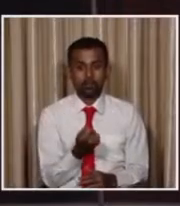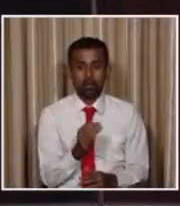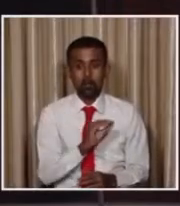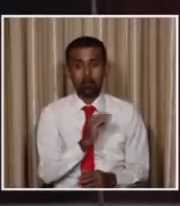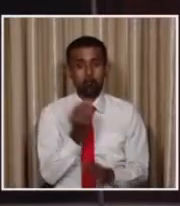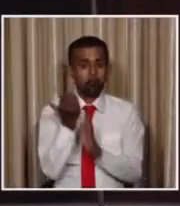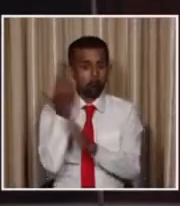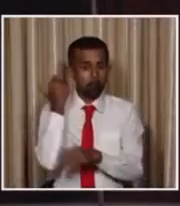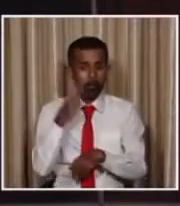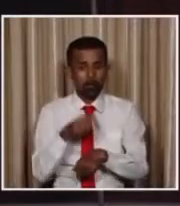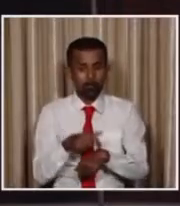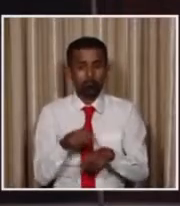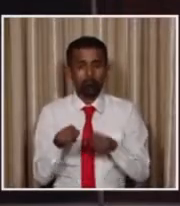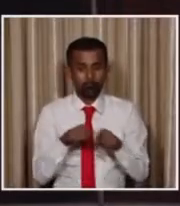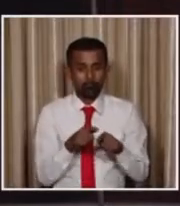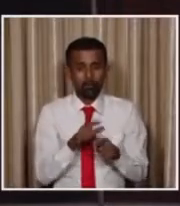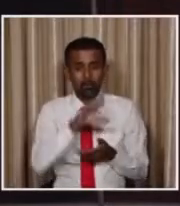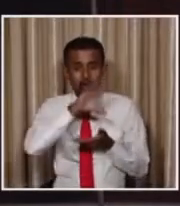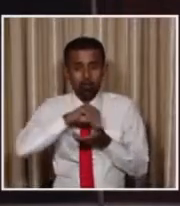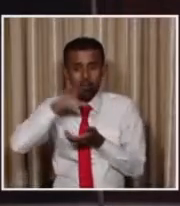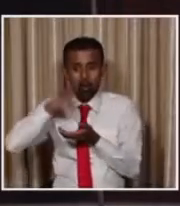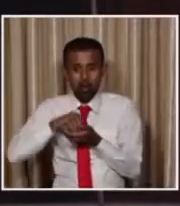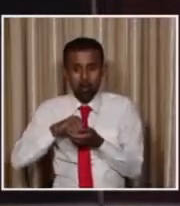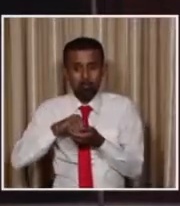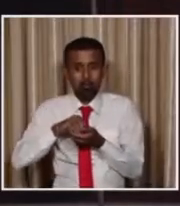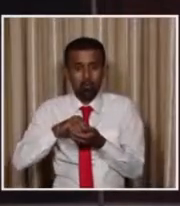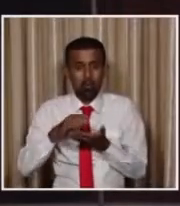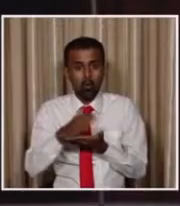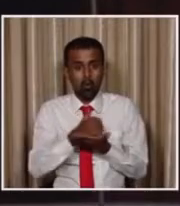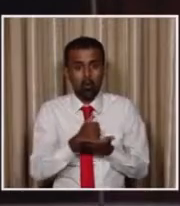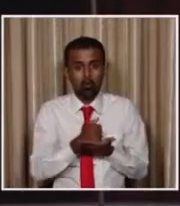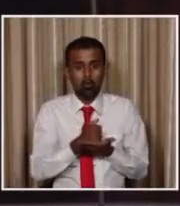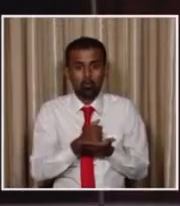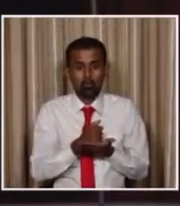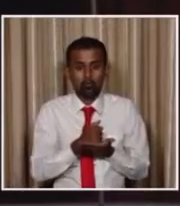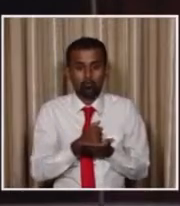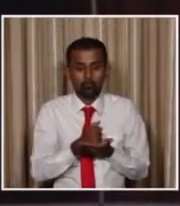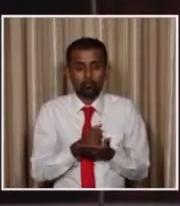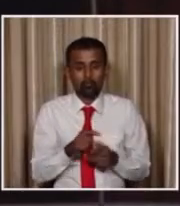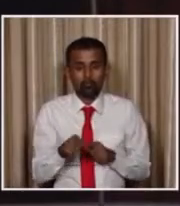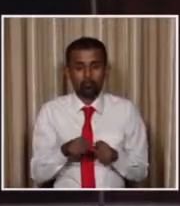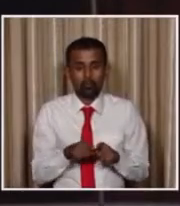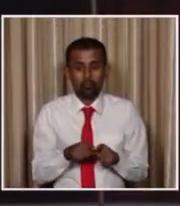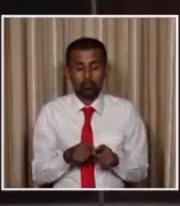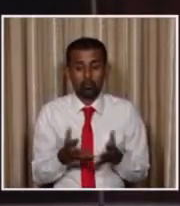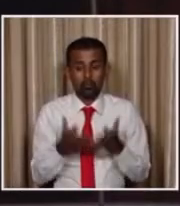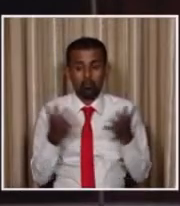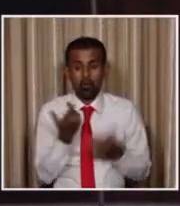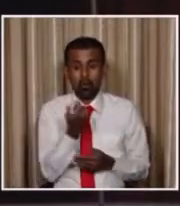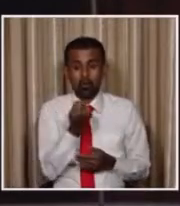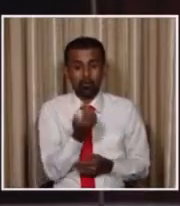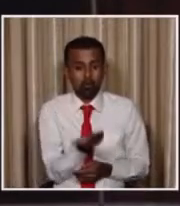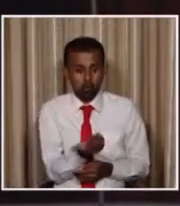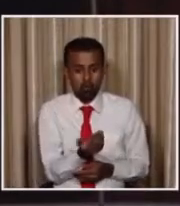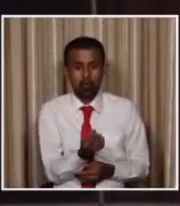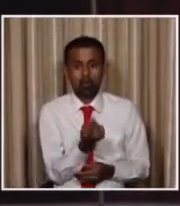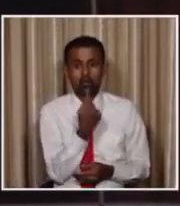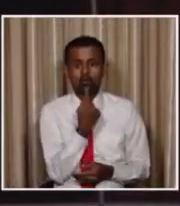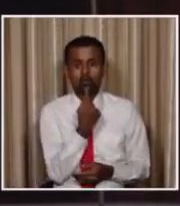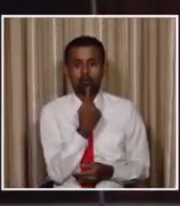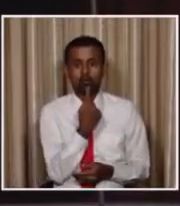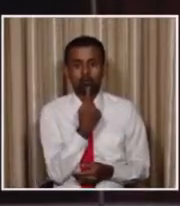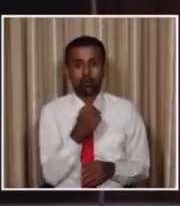පහුගිය කාලේ ඔය වගේ මුදල් එකතු කරගත්ත තරුණිය ඔක්කොම එකතු කරගෙන මේ වගේ දැවැන්ත මුදලක් ඉල්ලලා තියෙනවා